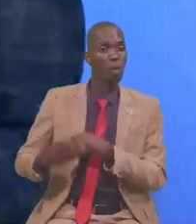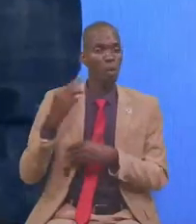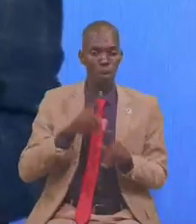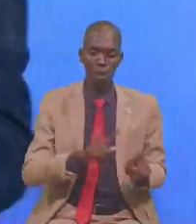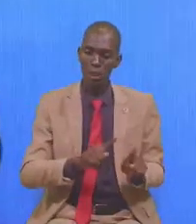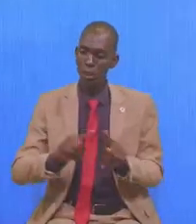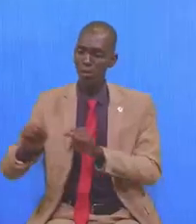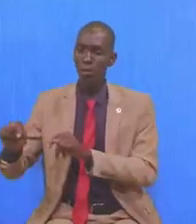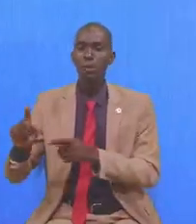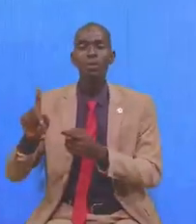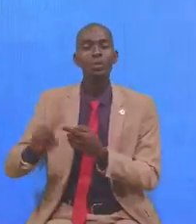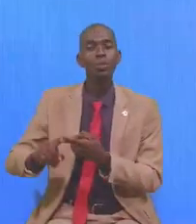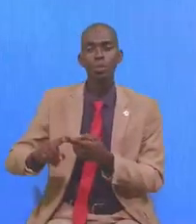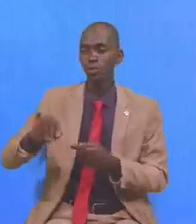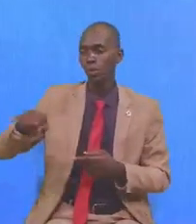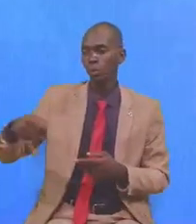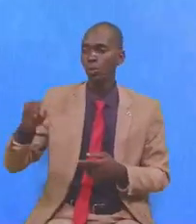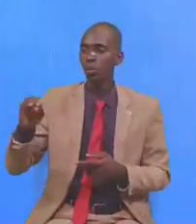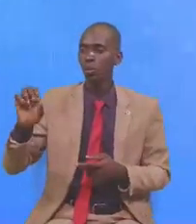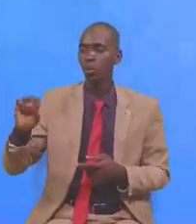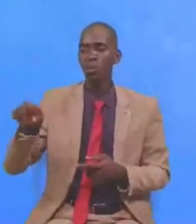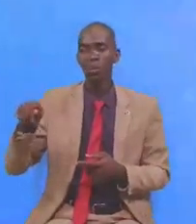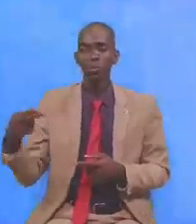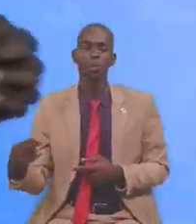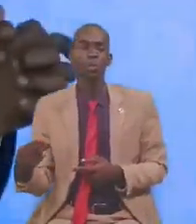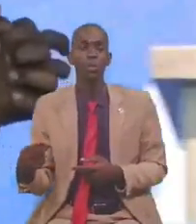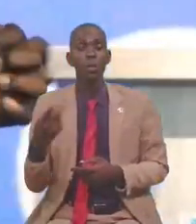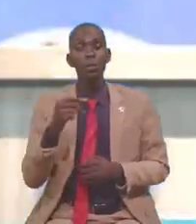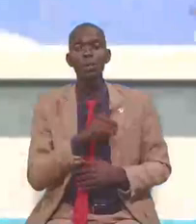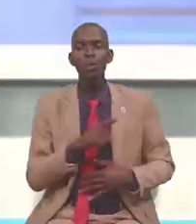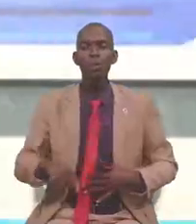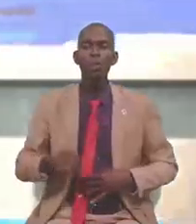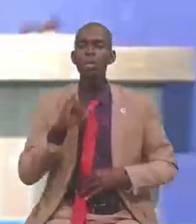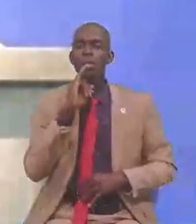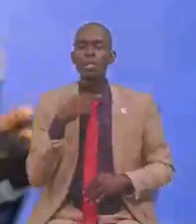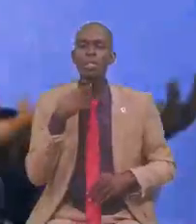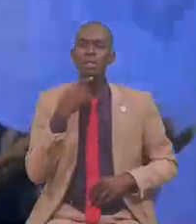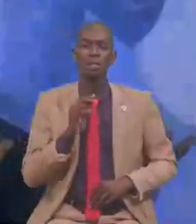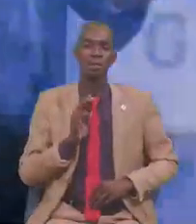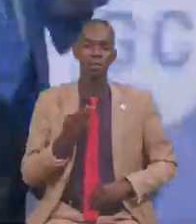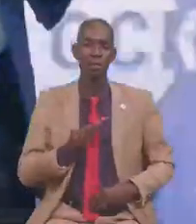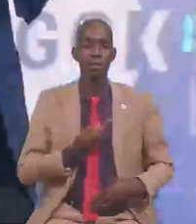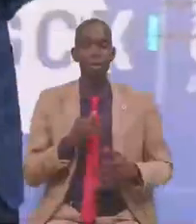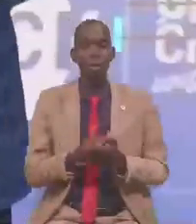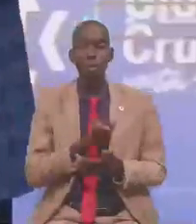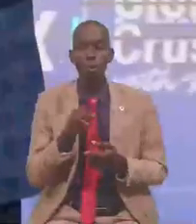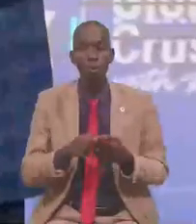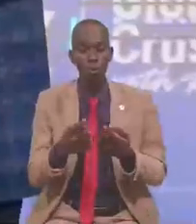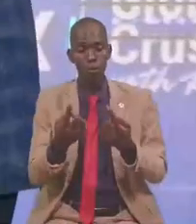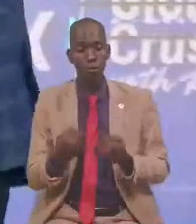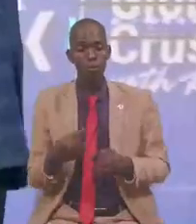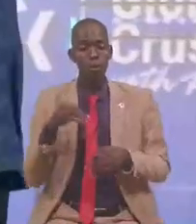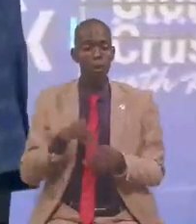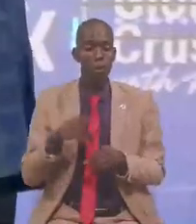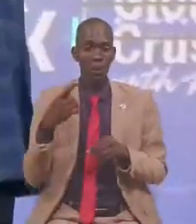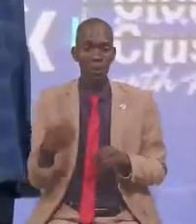est transféré à Joseph. Le Seigneur nous dit que lorsque tu viens dans la maison de foi,